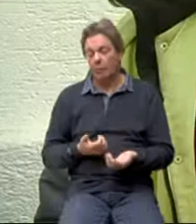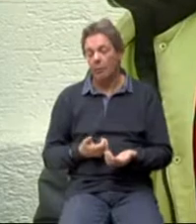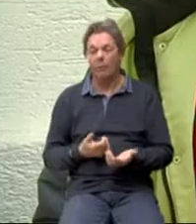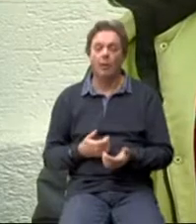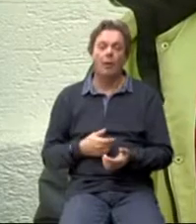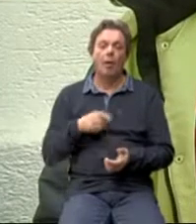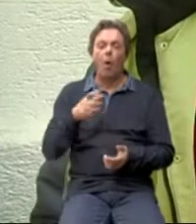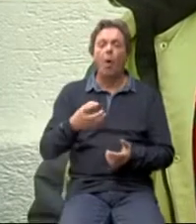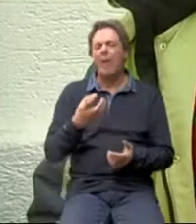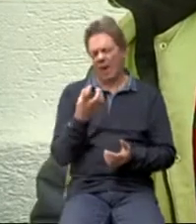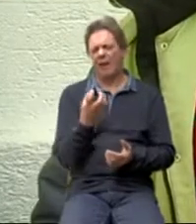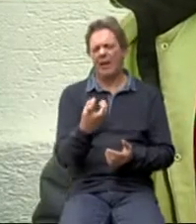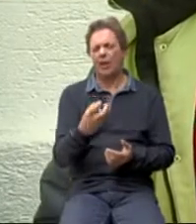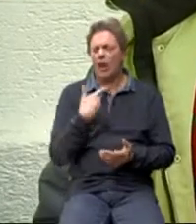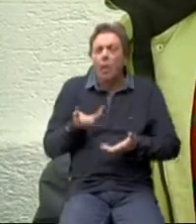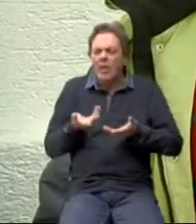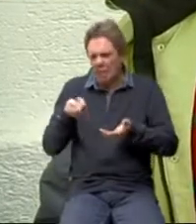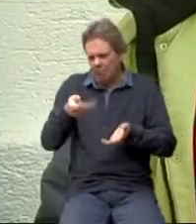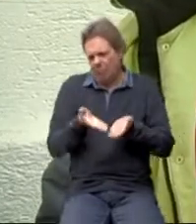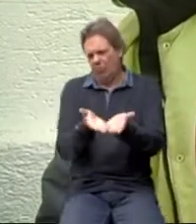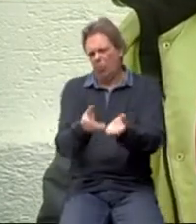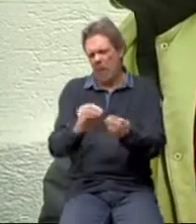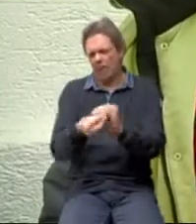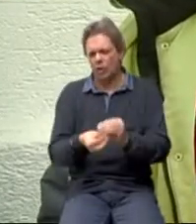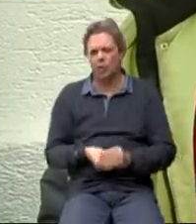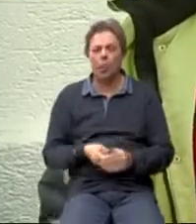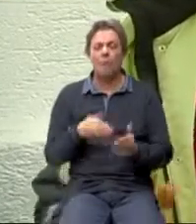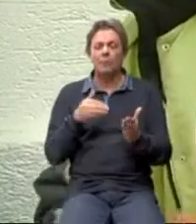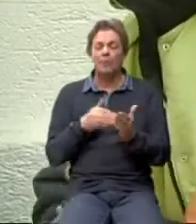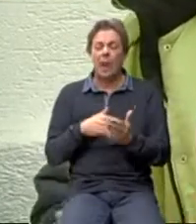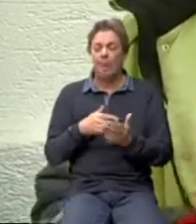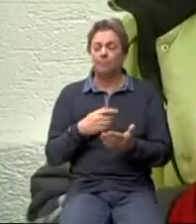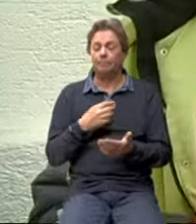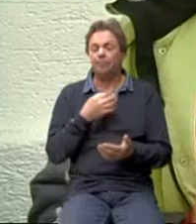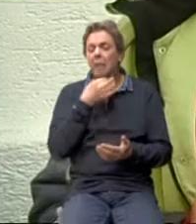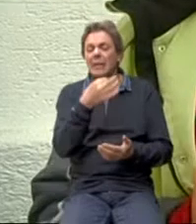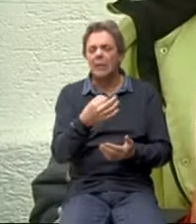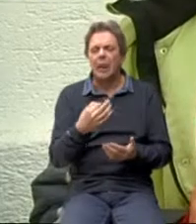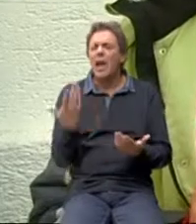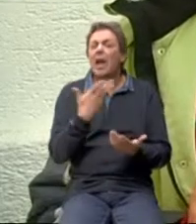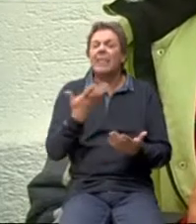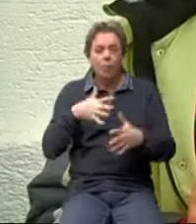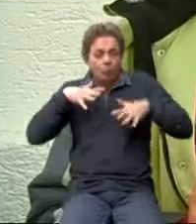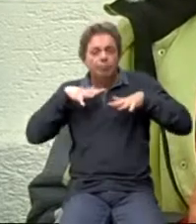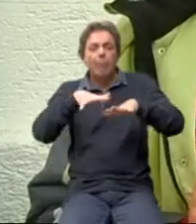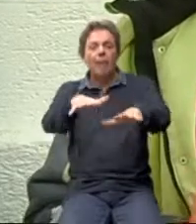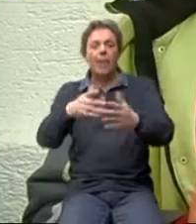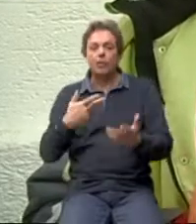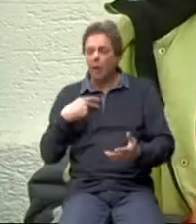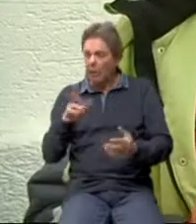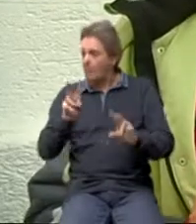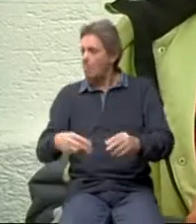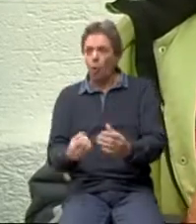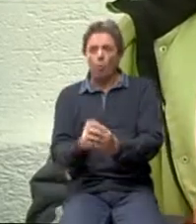Ona rajčica koja se nudi, treba postaviti pitanje gdje su te plantaže tolike?